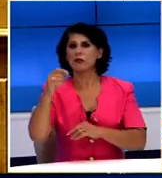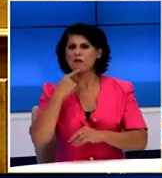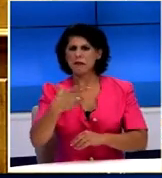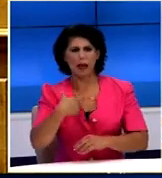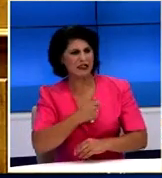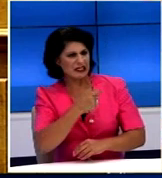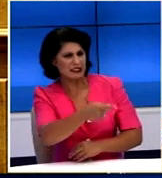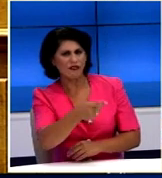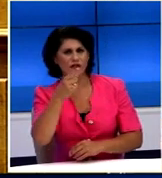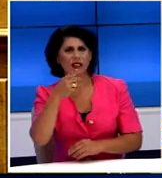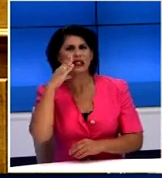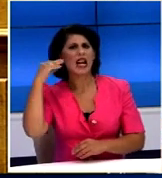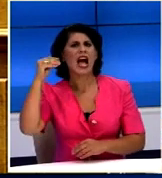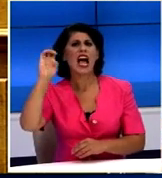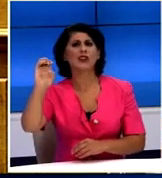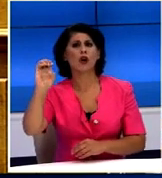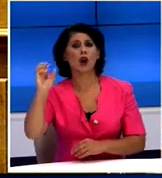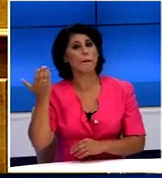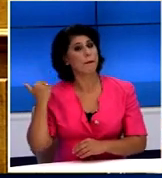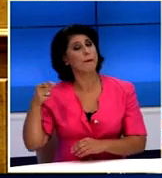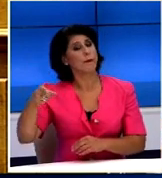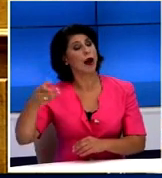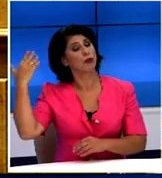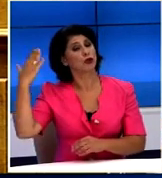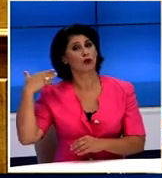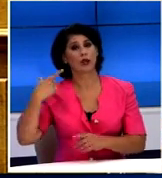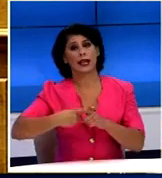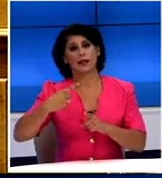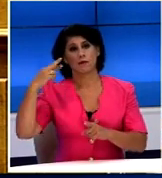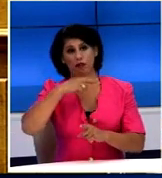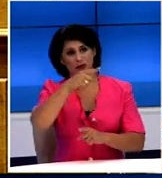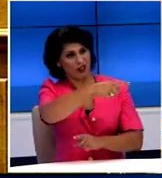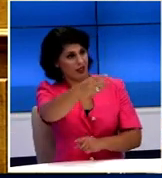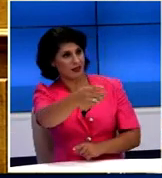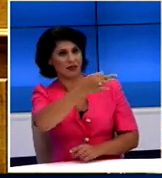τον Ερντογάν περισσότερο από τον τότε Έλληνα Πρωθυπουργό, θα λέγατε εσείς.